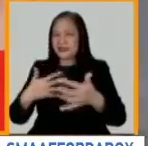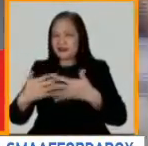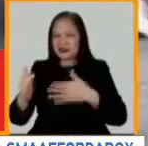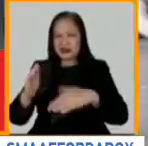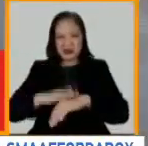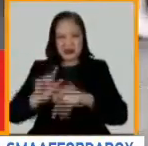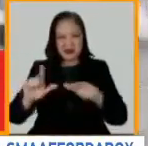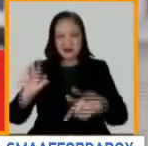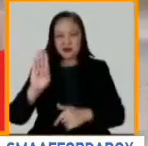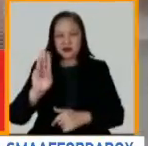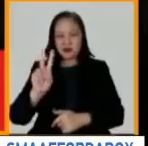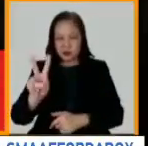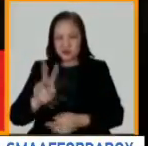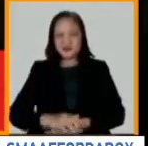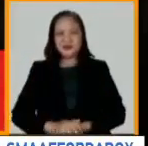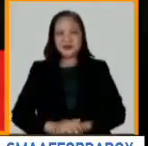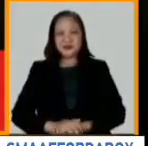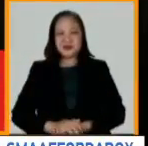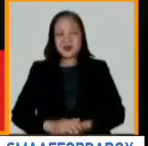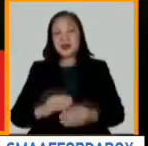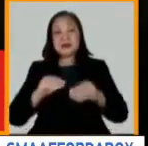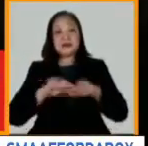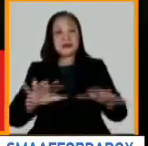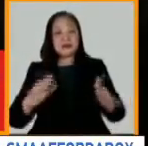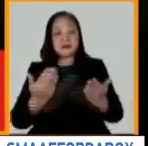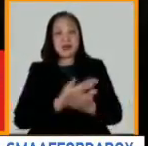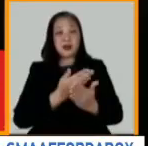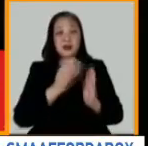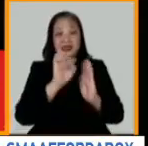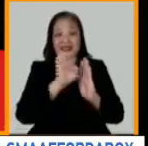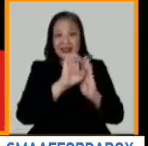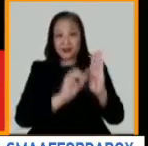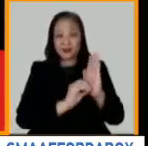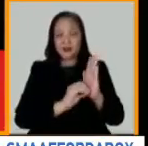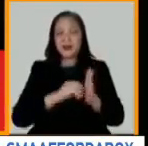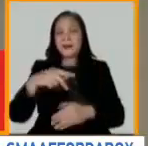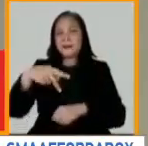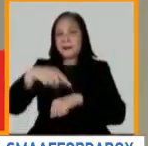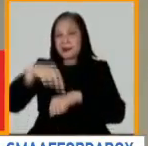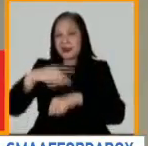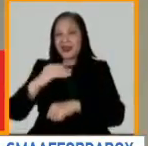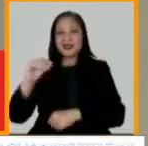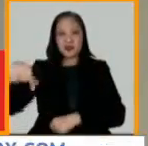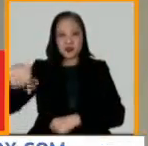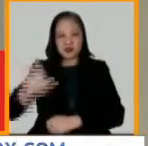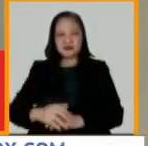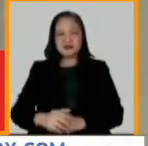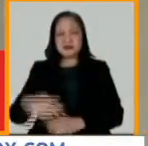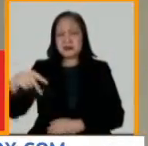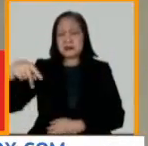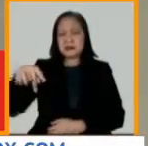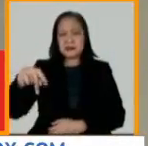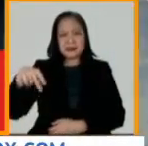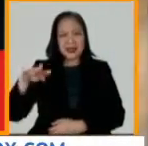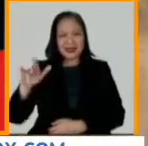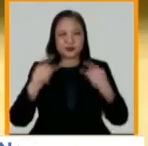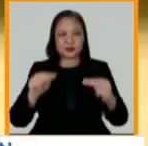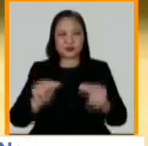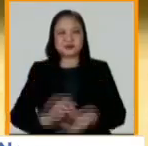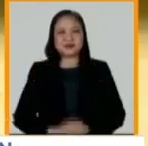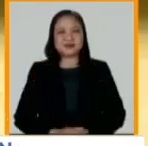EO ang Paranaque at Quezon City. Pag-aaralan pa ng Pateros kung maglalabas sila ng bagong ordinansa tungkol